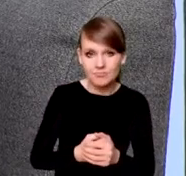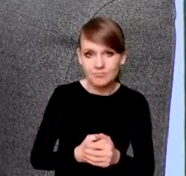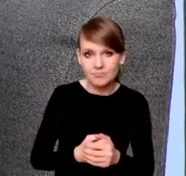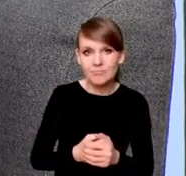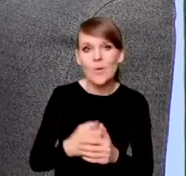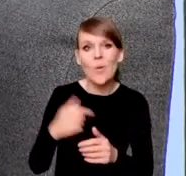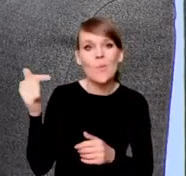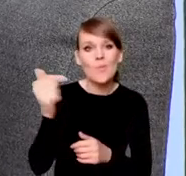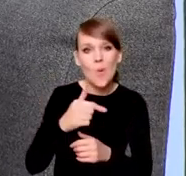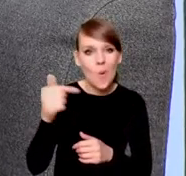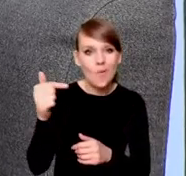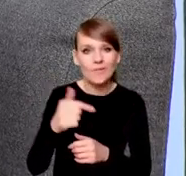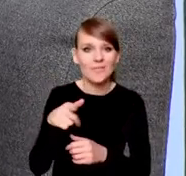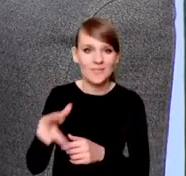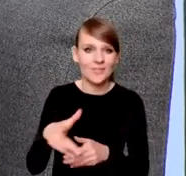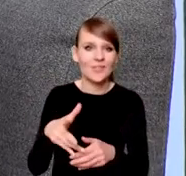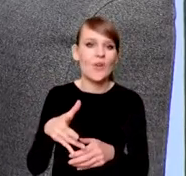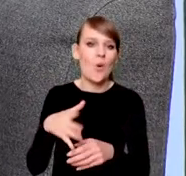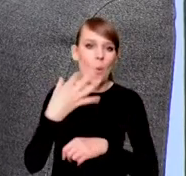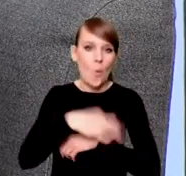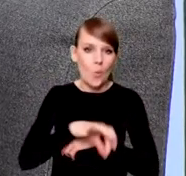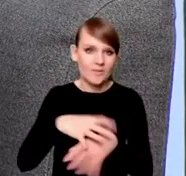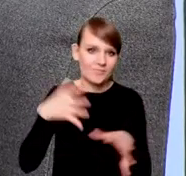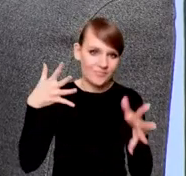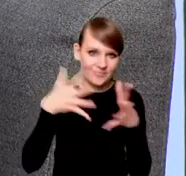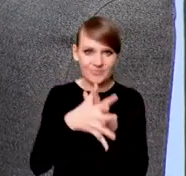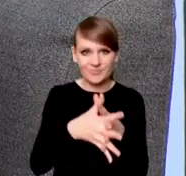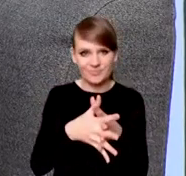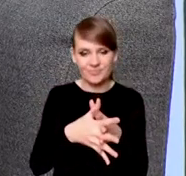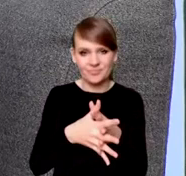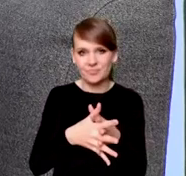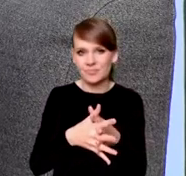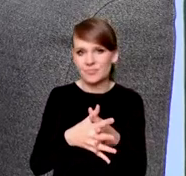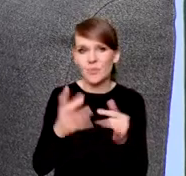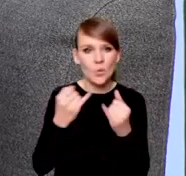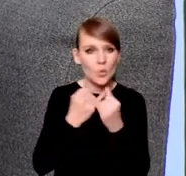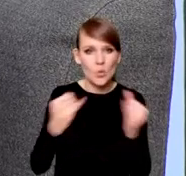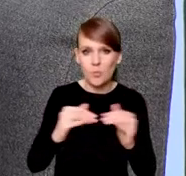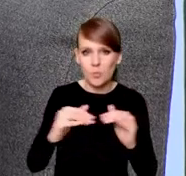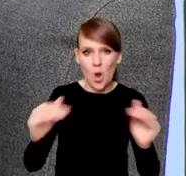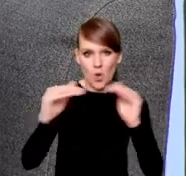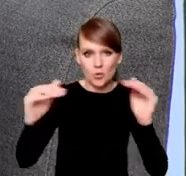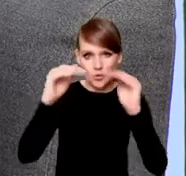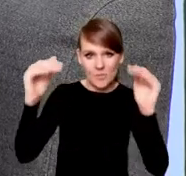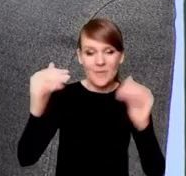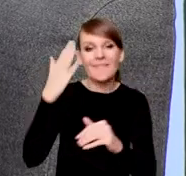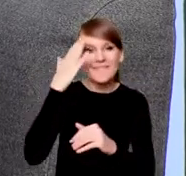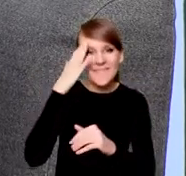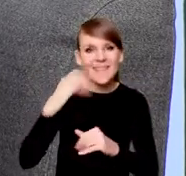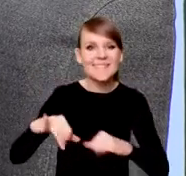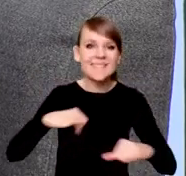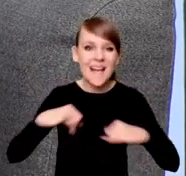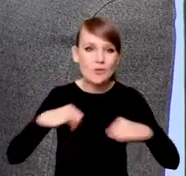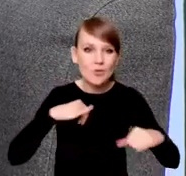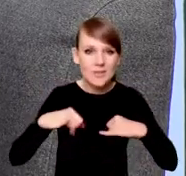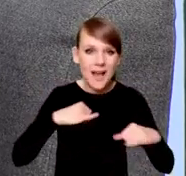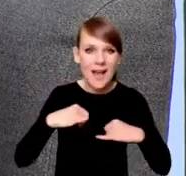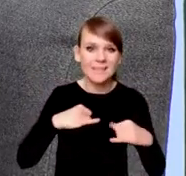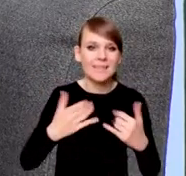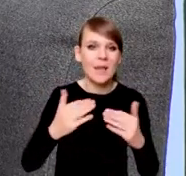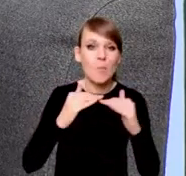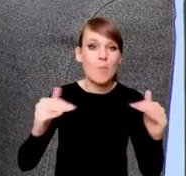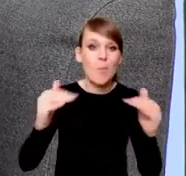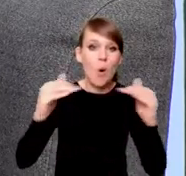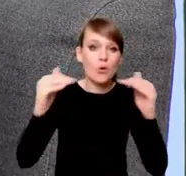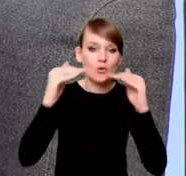przenikać uniwersytet na różnych poziomach. Ja wiem, że tych poziomów zarządzania nie jesteśmy w stanie od